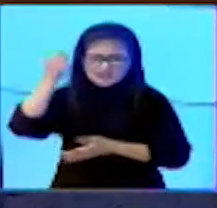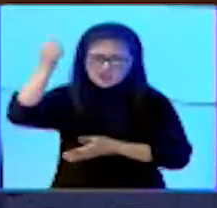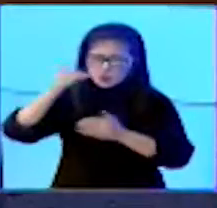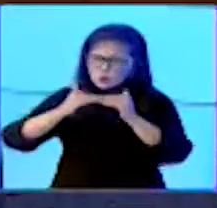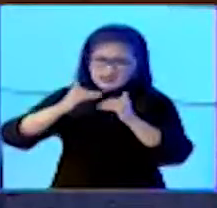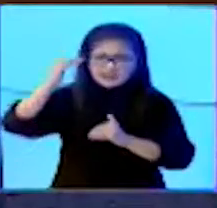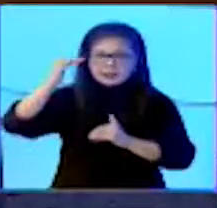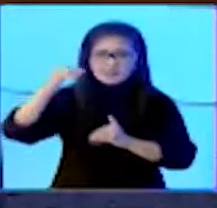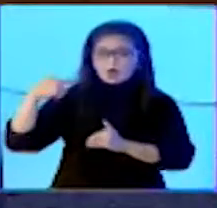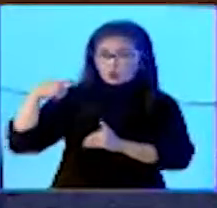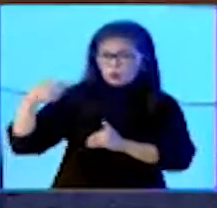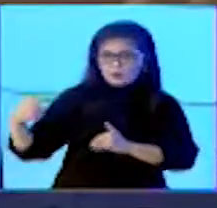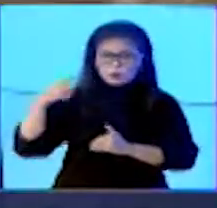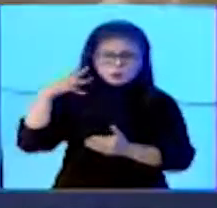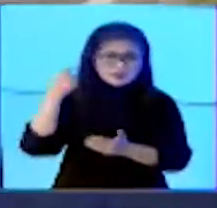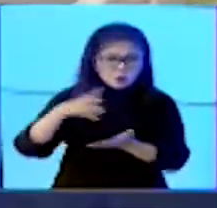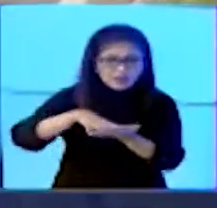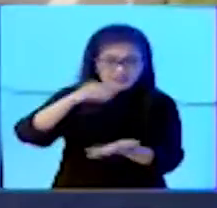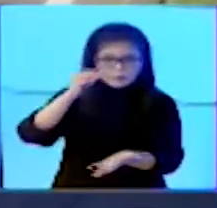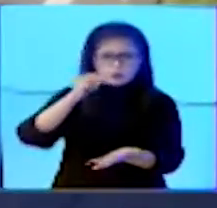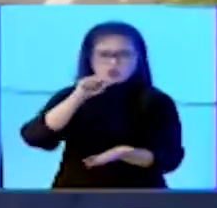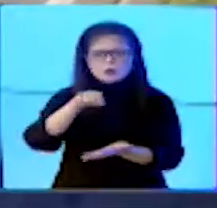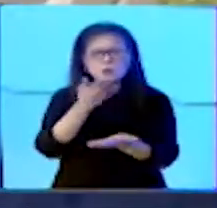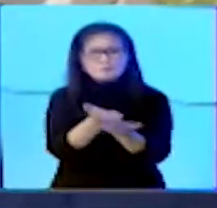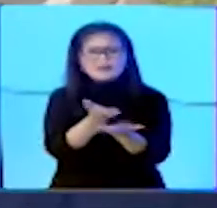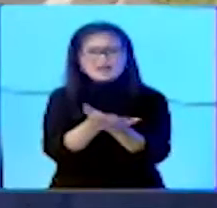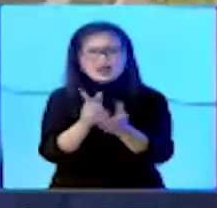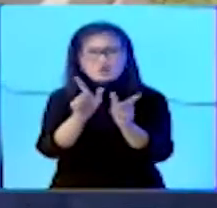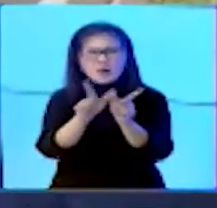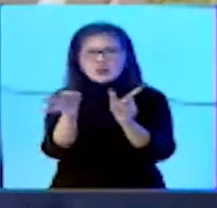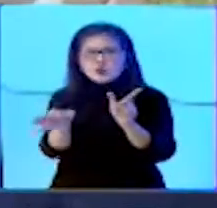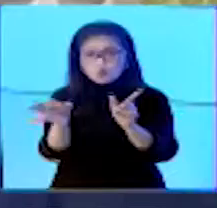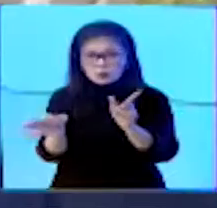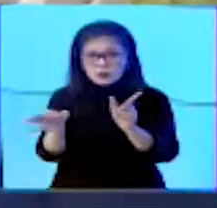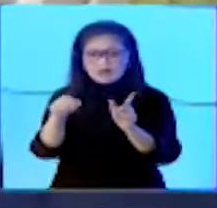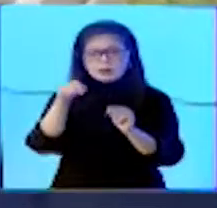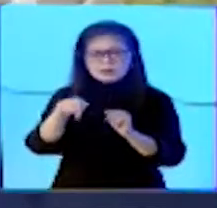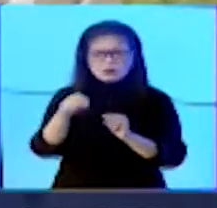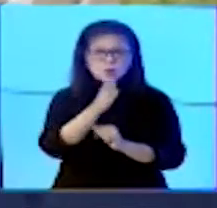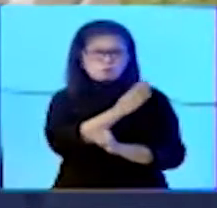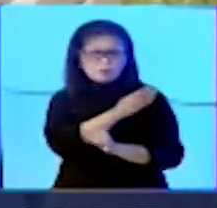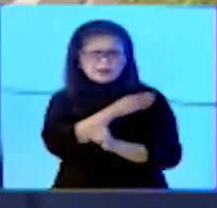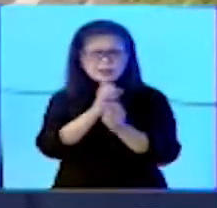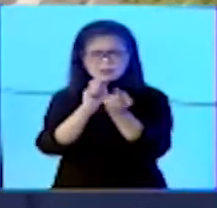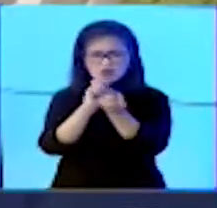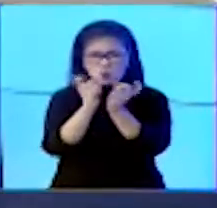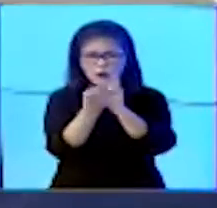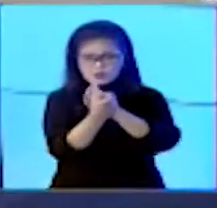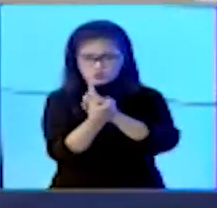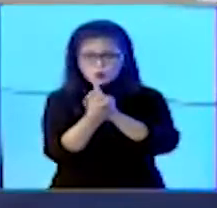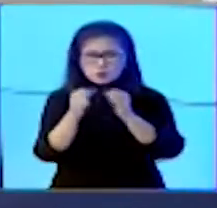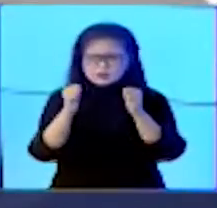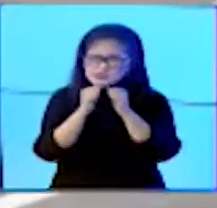Jawa Timur Kofifah Indar Parawansa menekankan kepada Wali Kota Surabaya, Bupati Sidoarjo, dan Bupati Gresik, untuk berjanji menerapkan